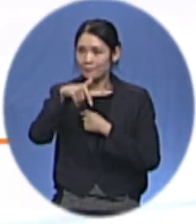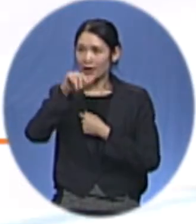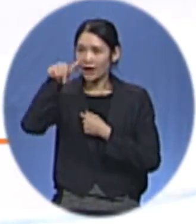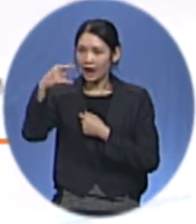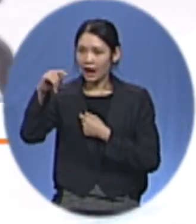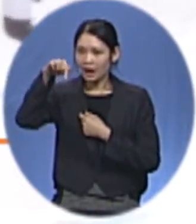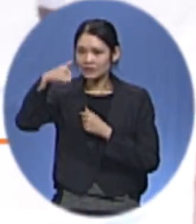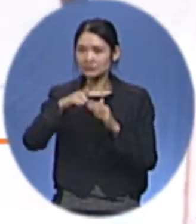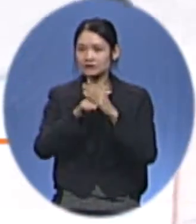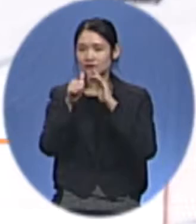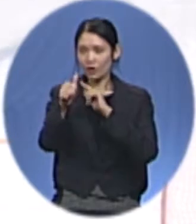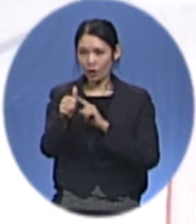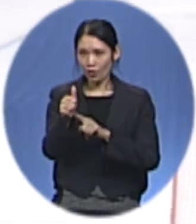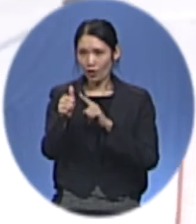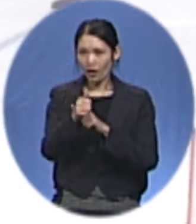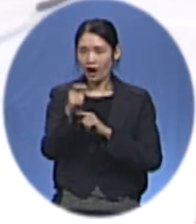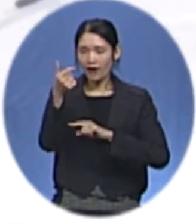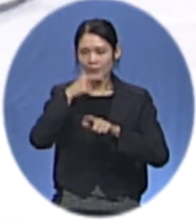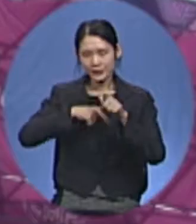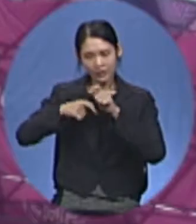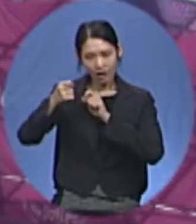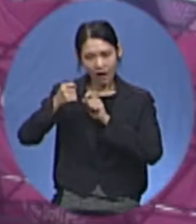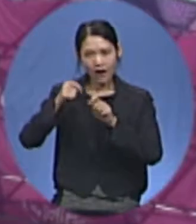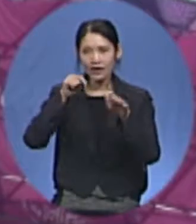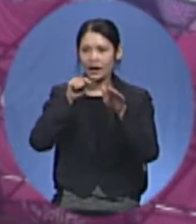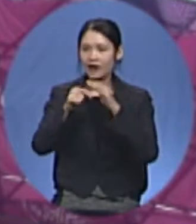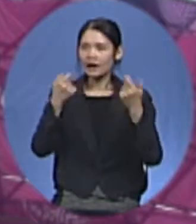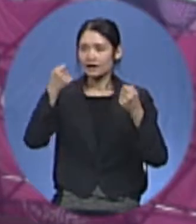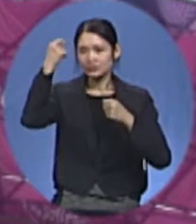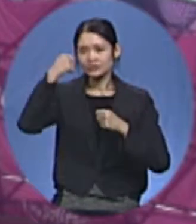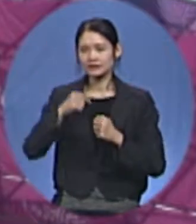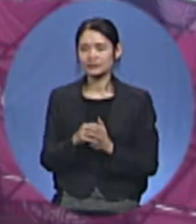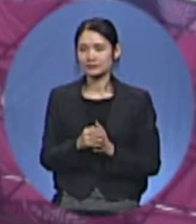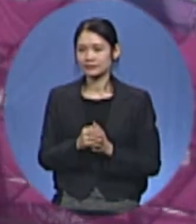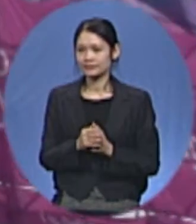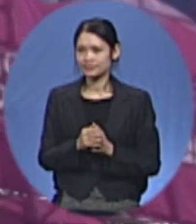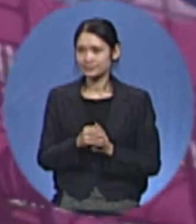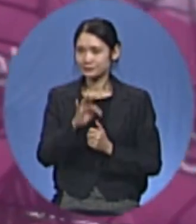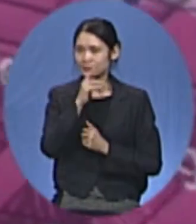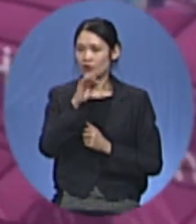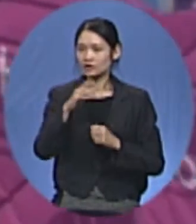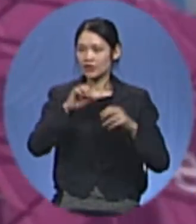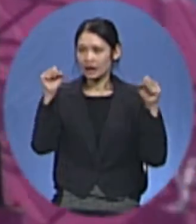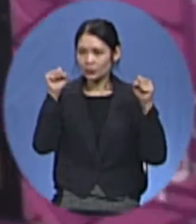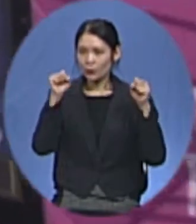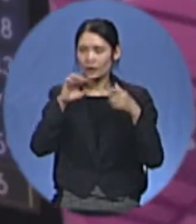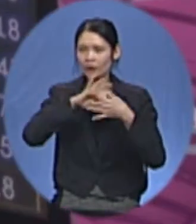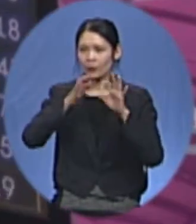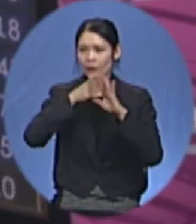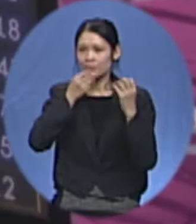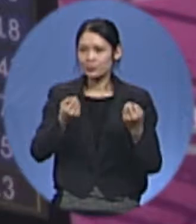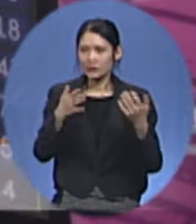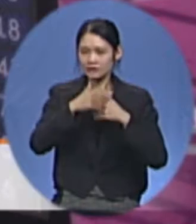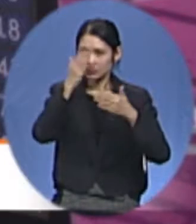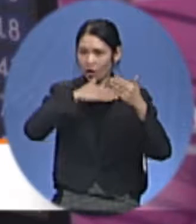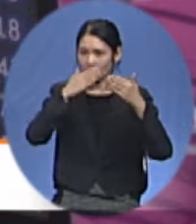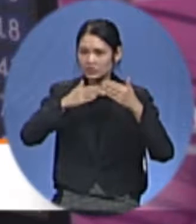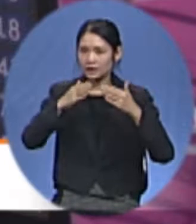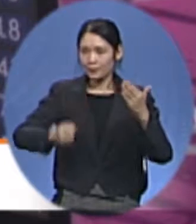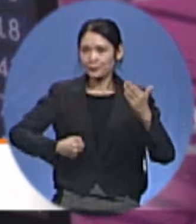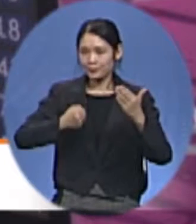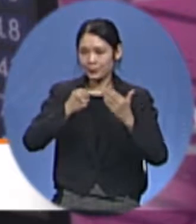역시 평창에 한 발 더 다가서고 있습니다. 평창 동계 패럴림픽에서 정식 종목으로